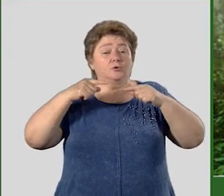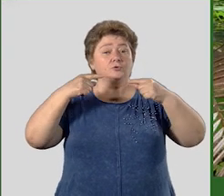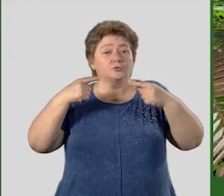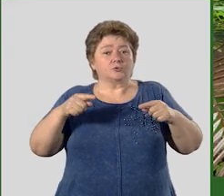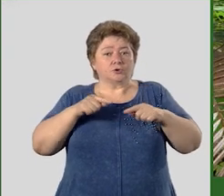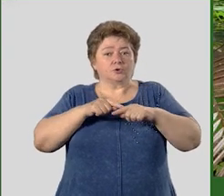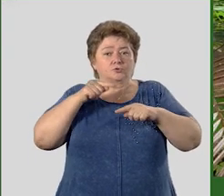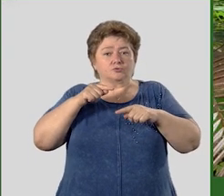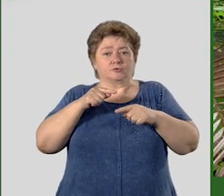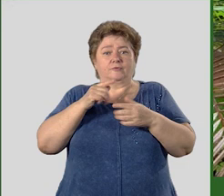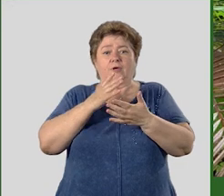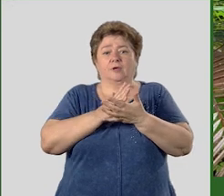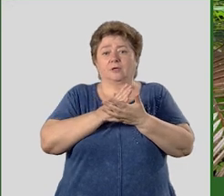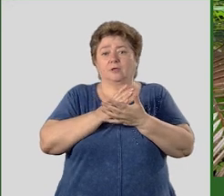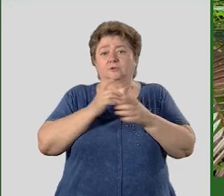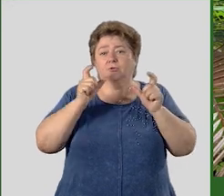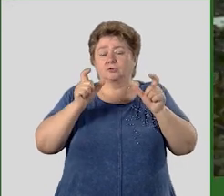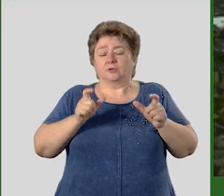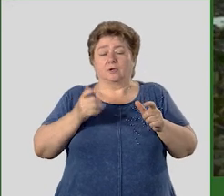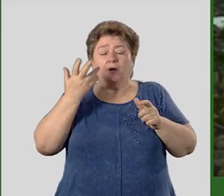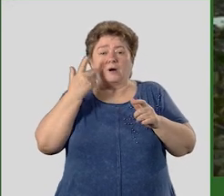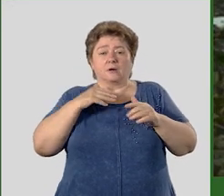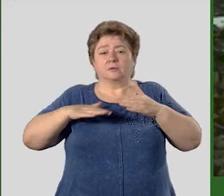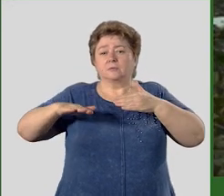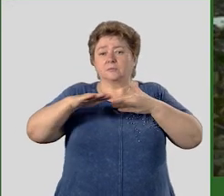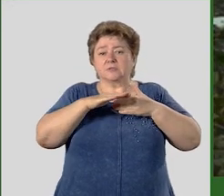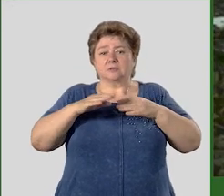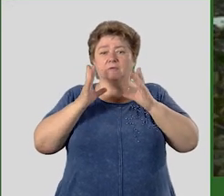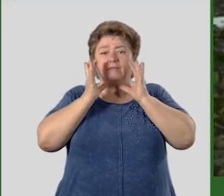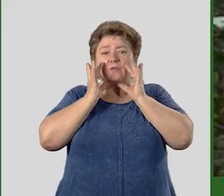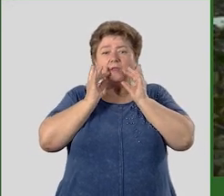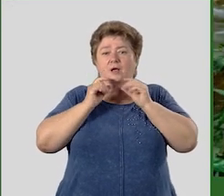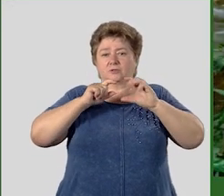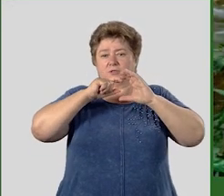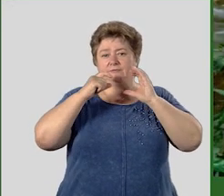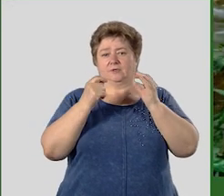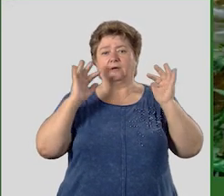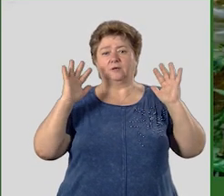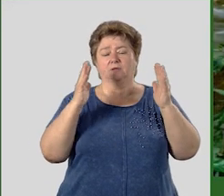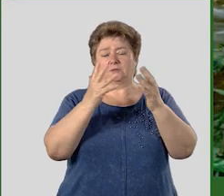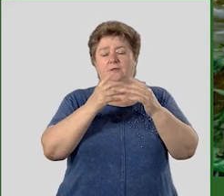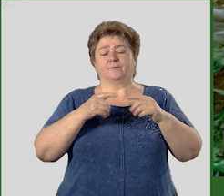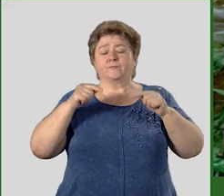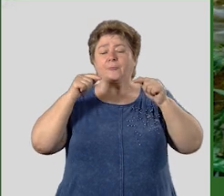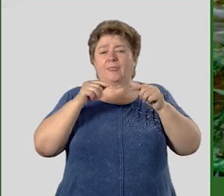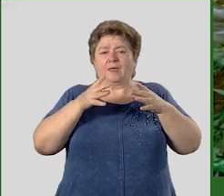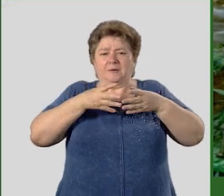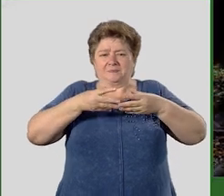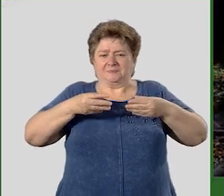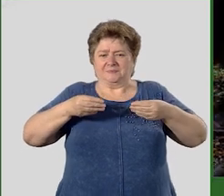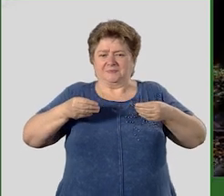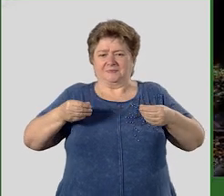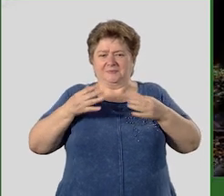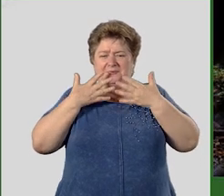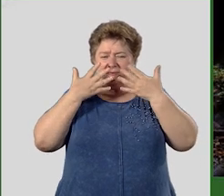Совсем другие чувства охватывают его в зоне влажных экваториальных лесов. Гниение опавшей